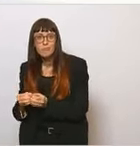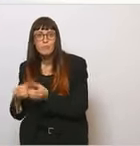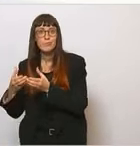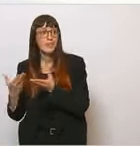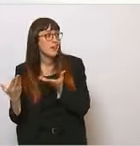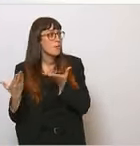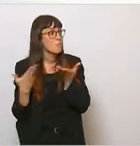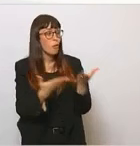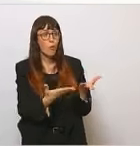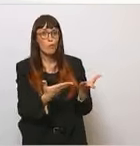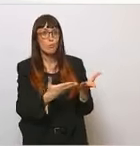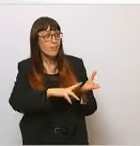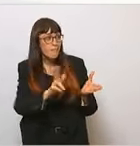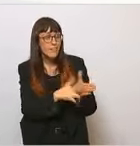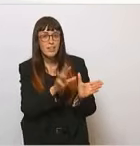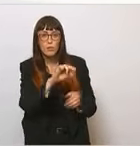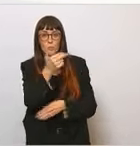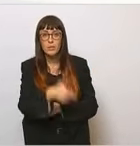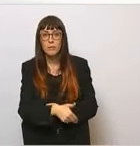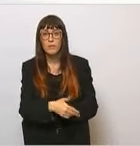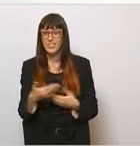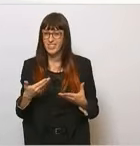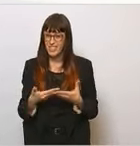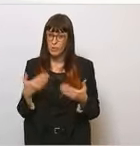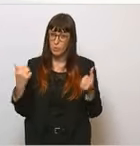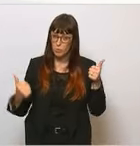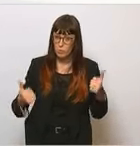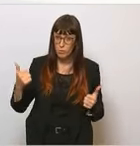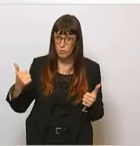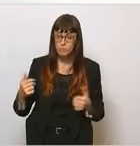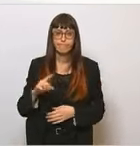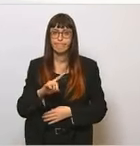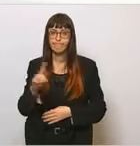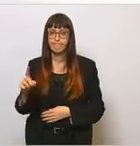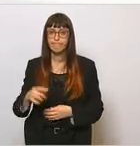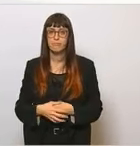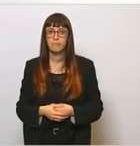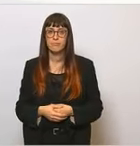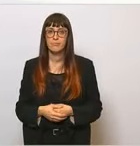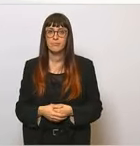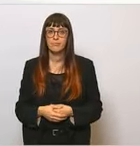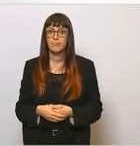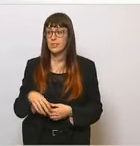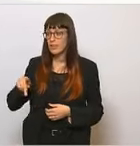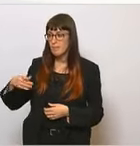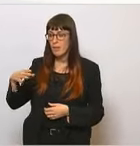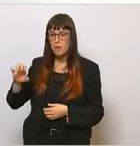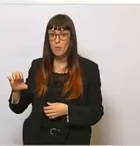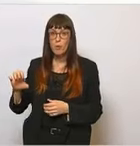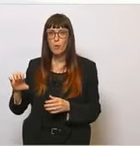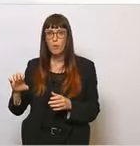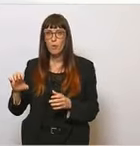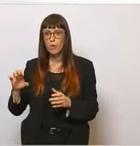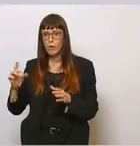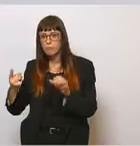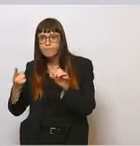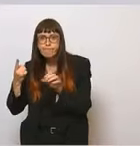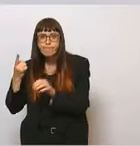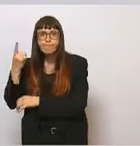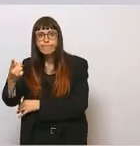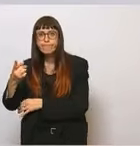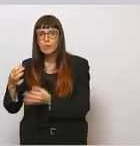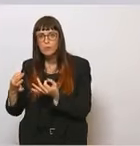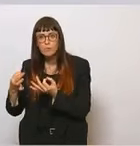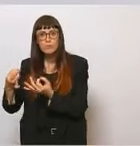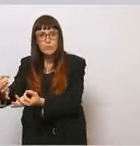pas une forme de concurrence. Ce n'est pas possible pour ces PME de survivre dans ces conditions. Et si l'on pense,